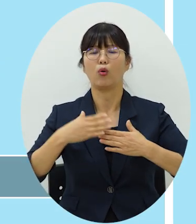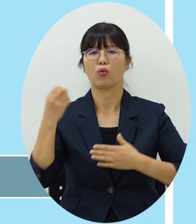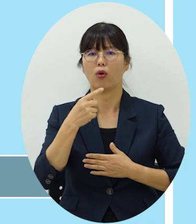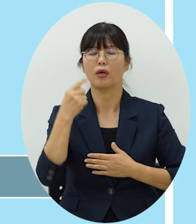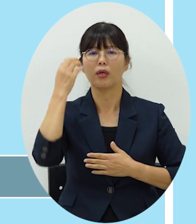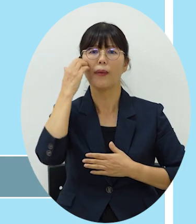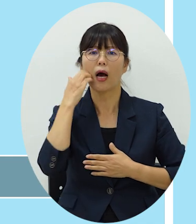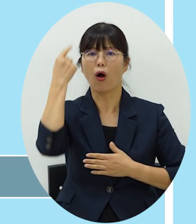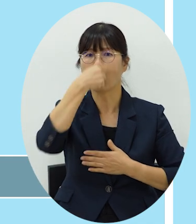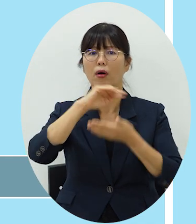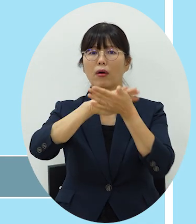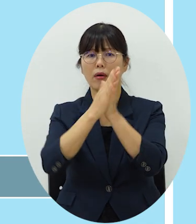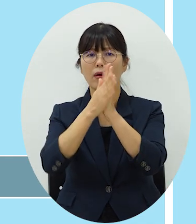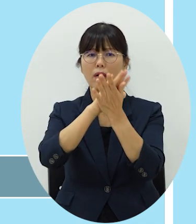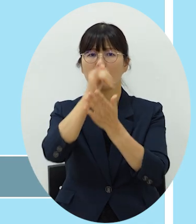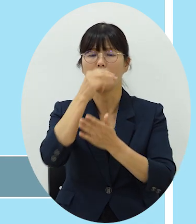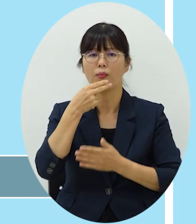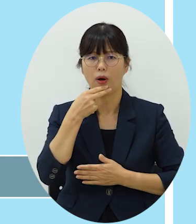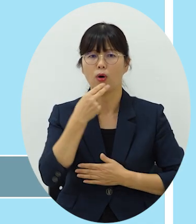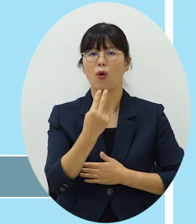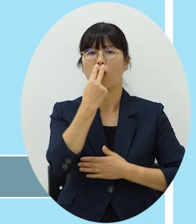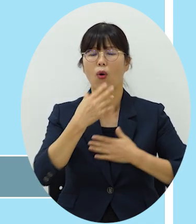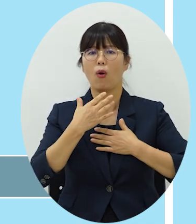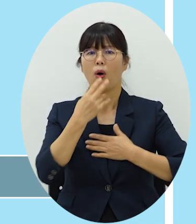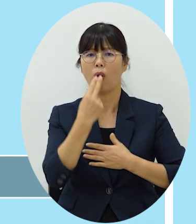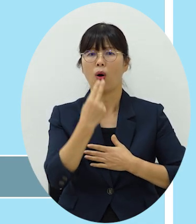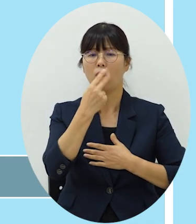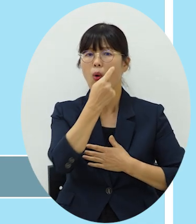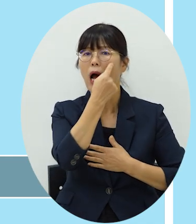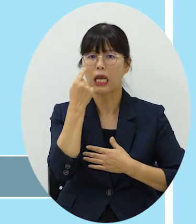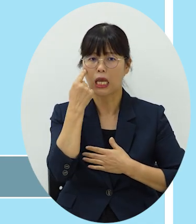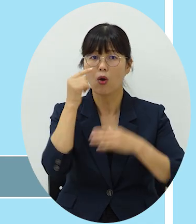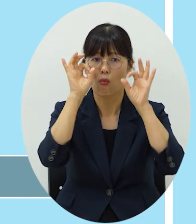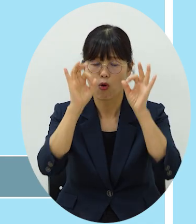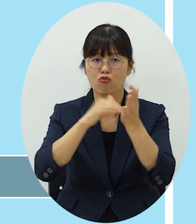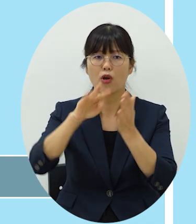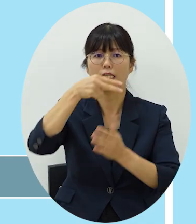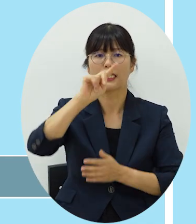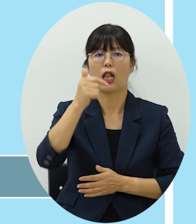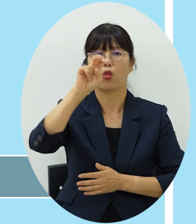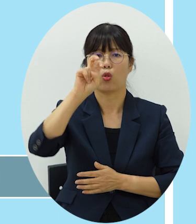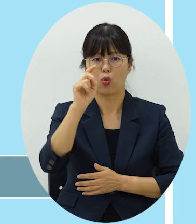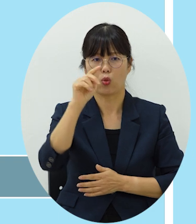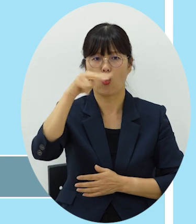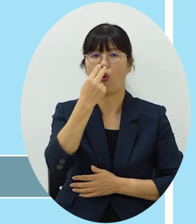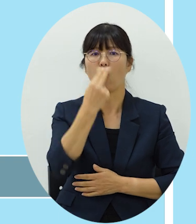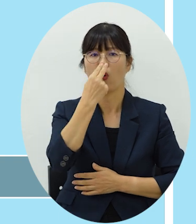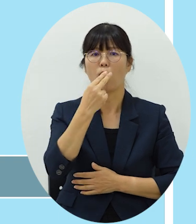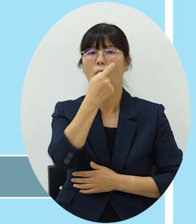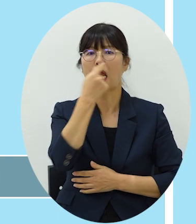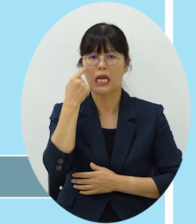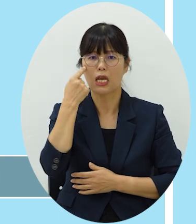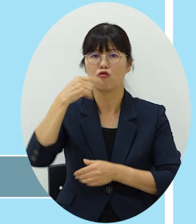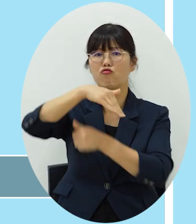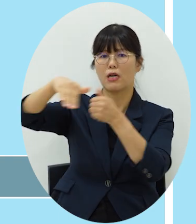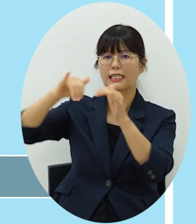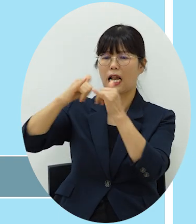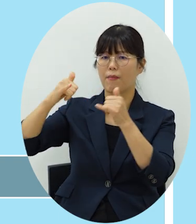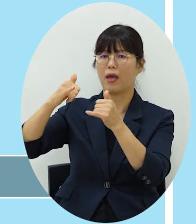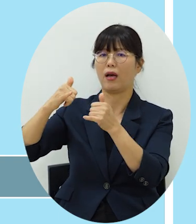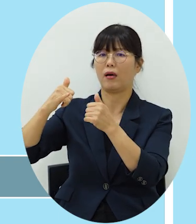하는지, 청색증은 없는지, 호흡 곤란 상태를 눈으로 파악한 후 산소 포화도를 확인하면서 주변 사람에게